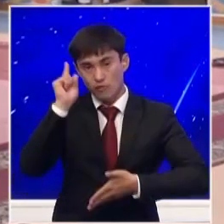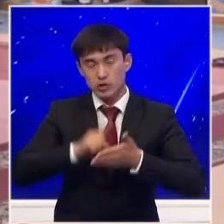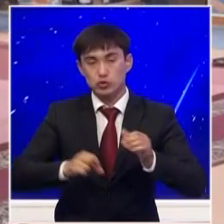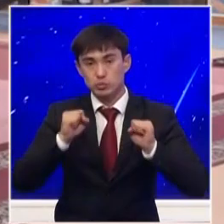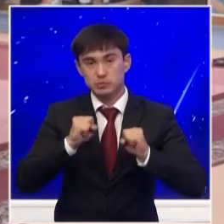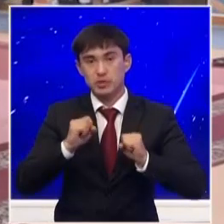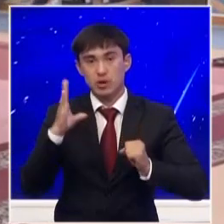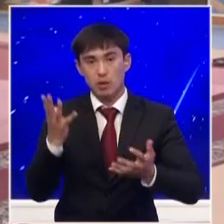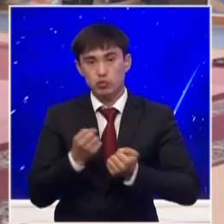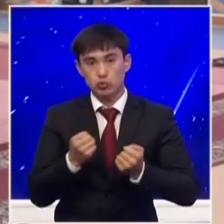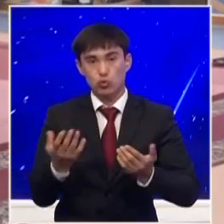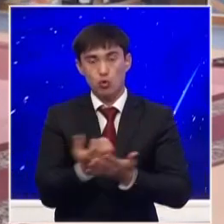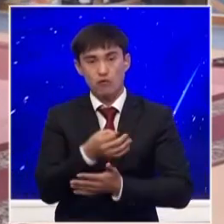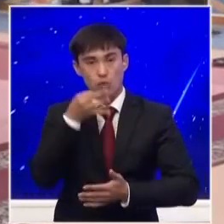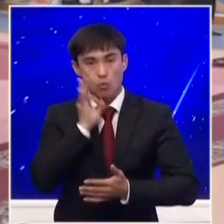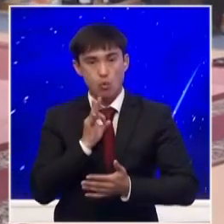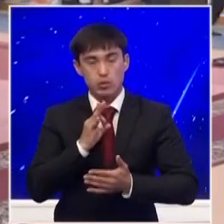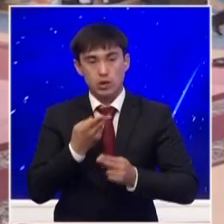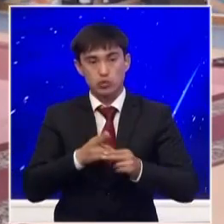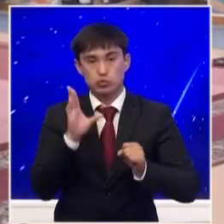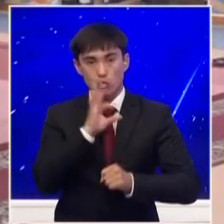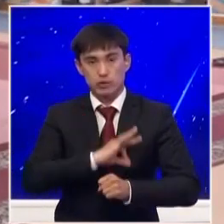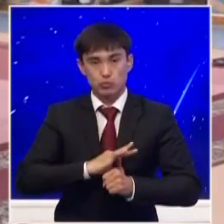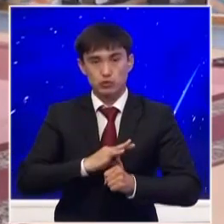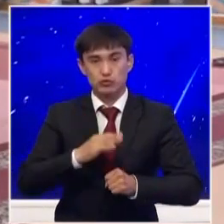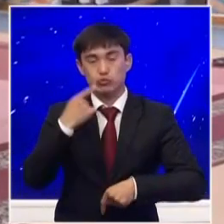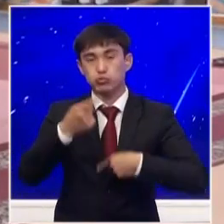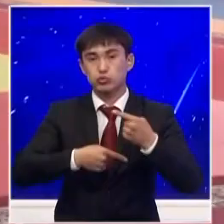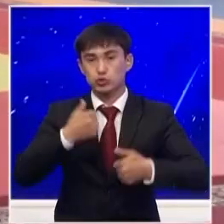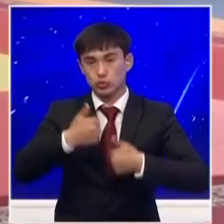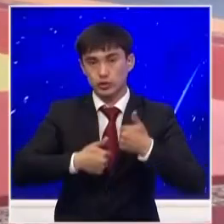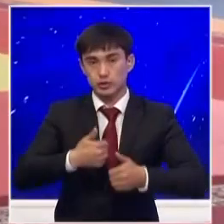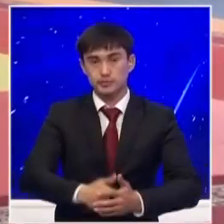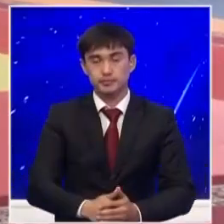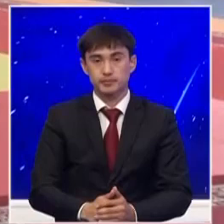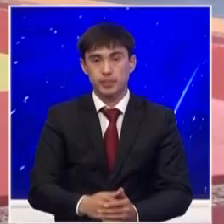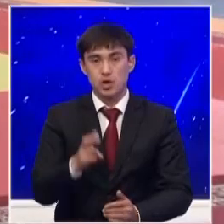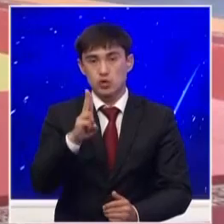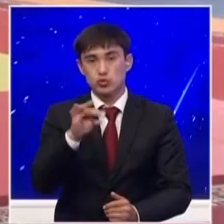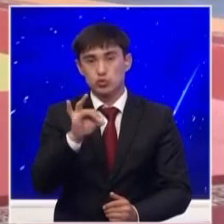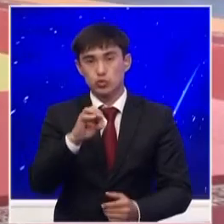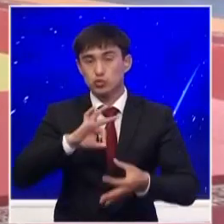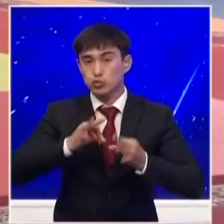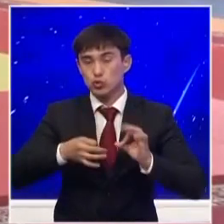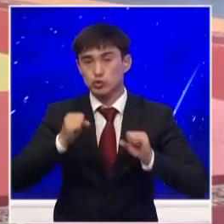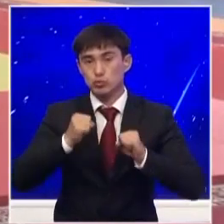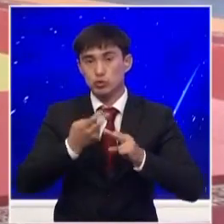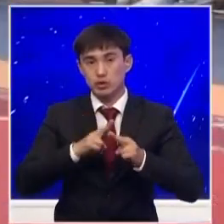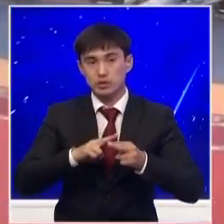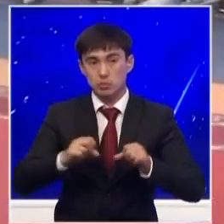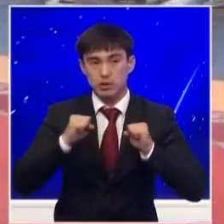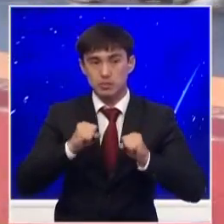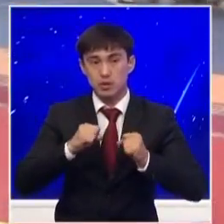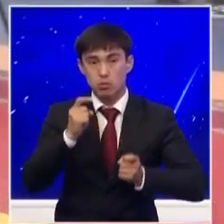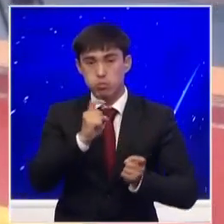спортсмены обретут новые навыки, которыми смогут воспользоваться в будущих турнирах. Дзюдо – сложный вид спорта, но, несмотря на это,